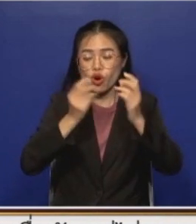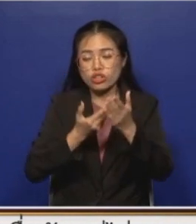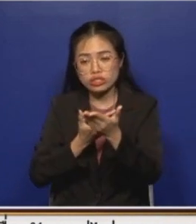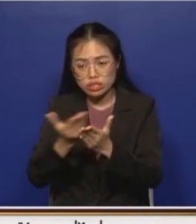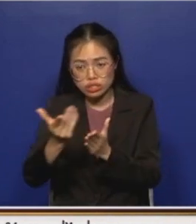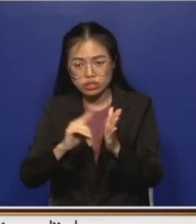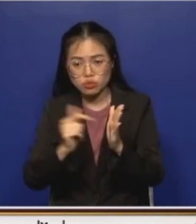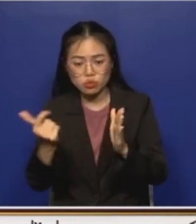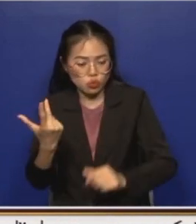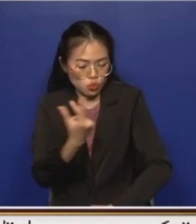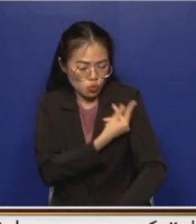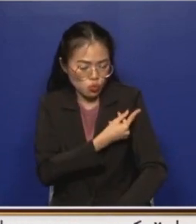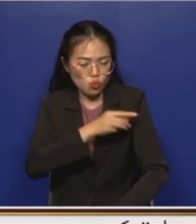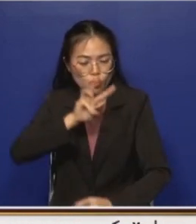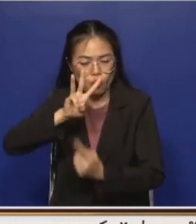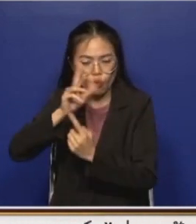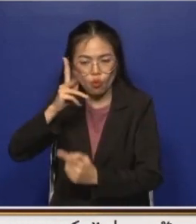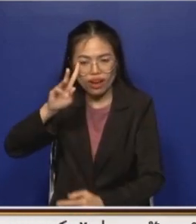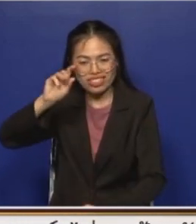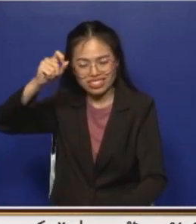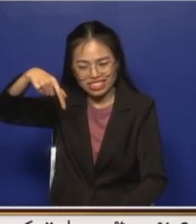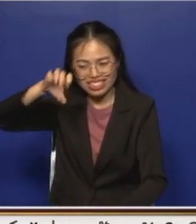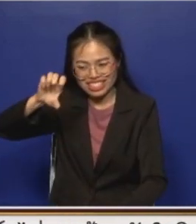ป็นเรื่อง SME กับเรื่องตลาดทุนฮะ